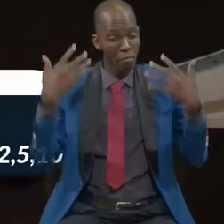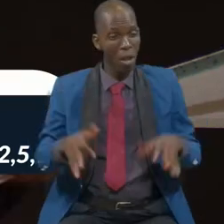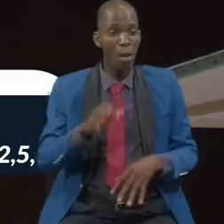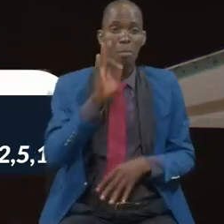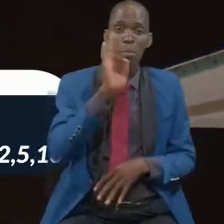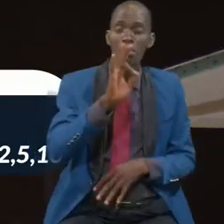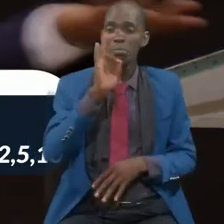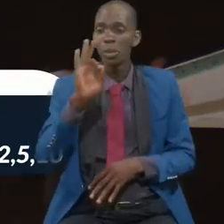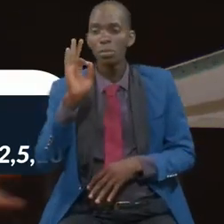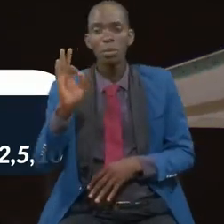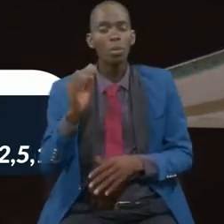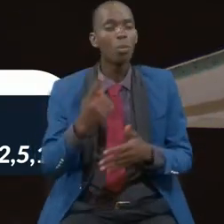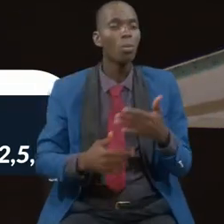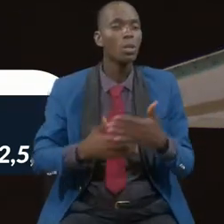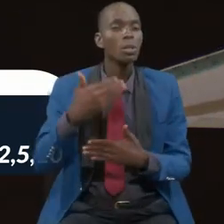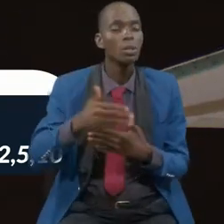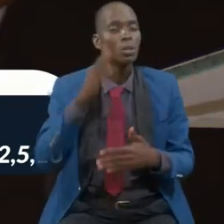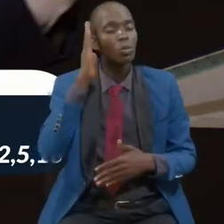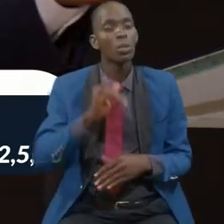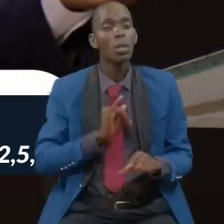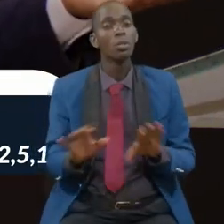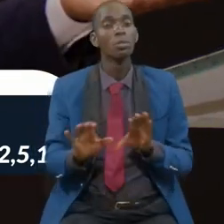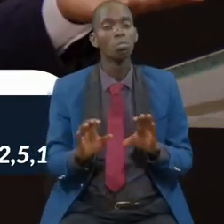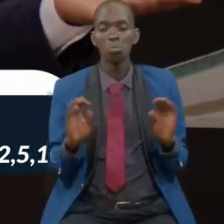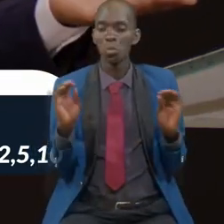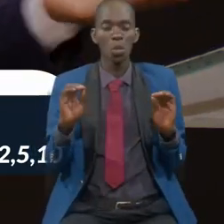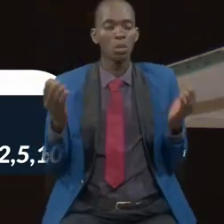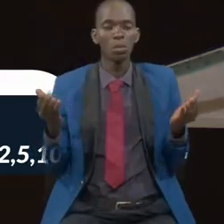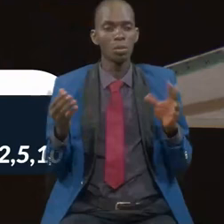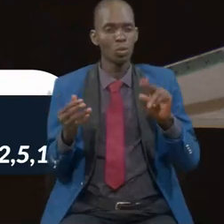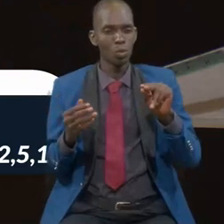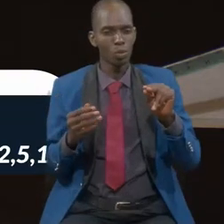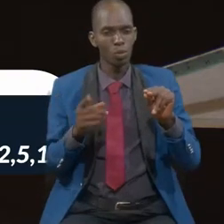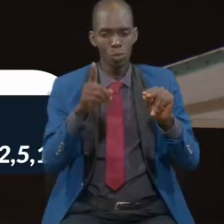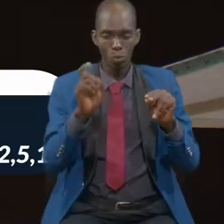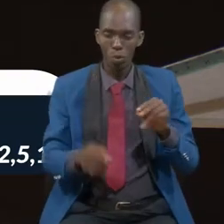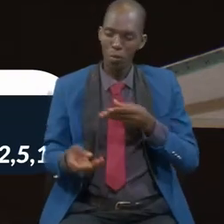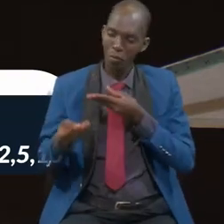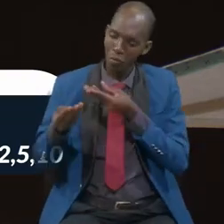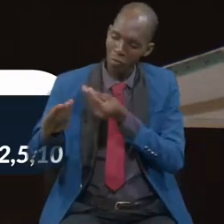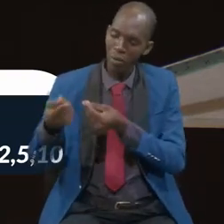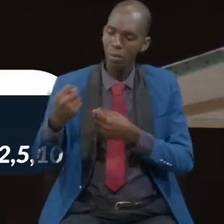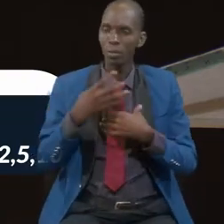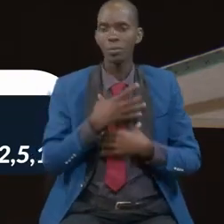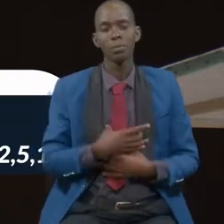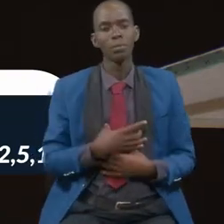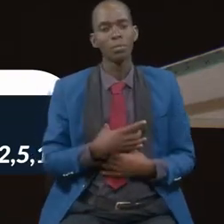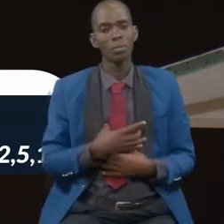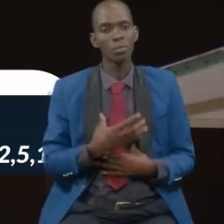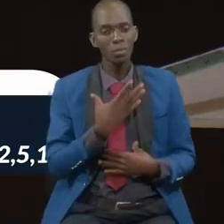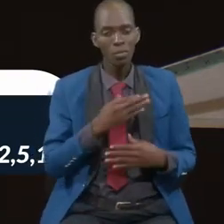avoir prêché, quoi d'autre encore? Regardez ce qu'il faut faire. Nourrir les